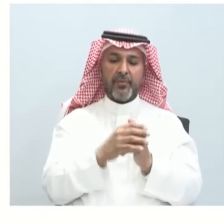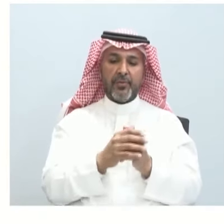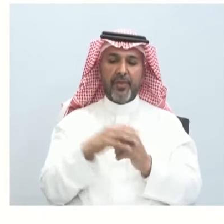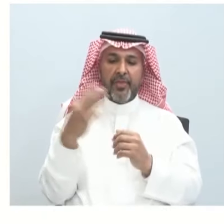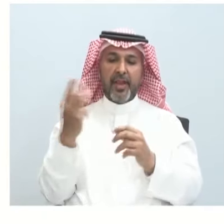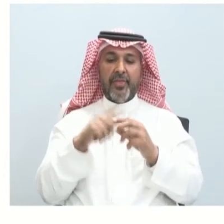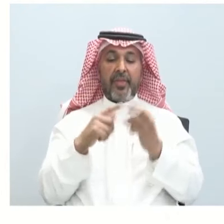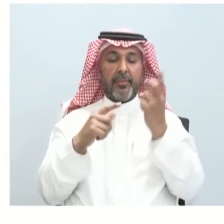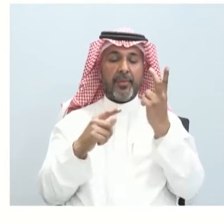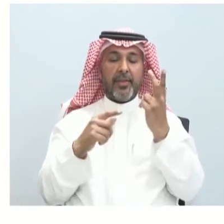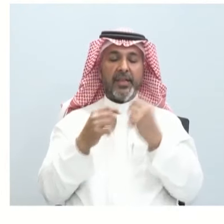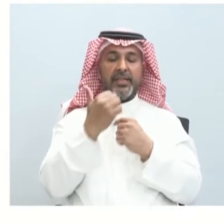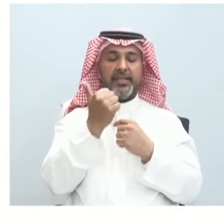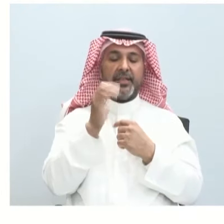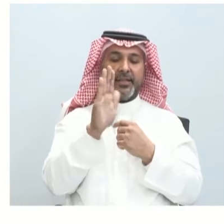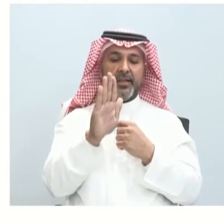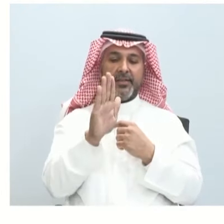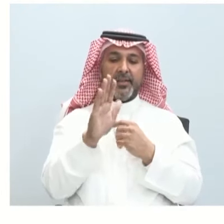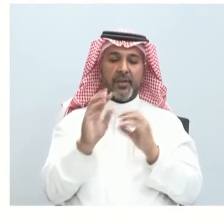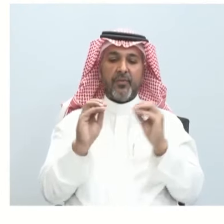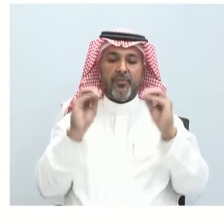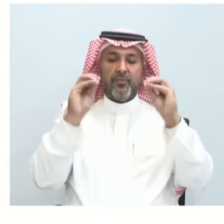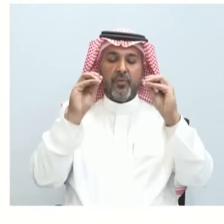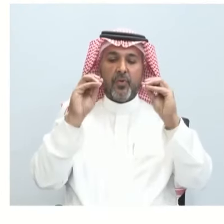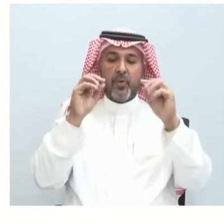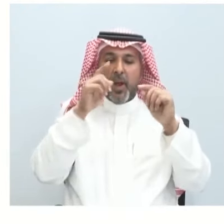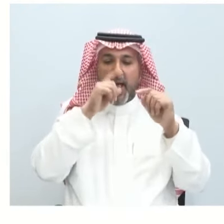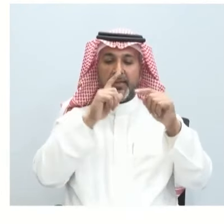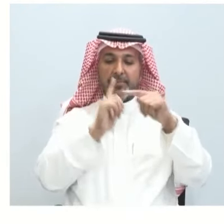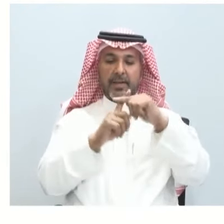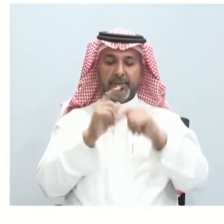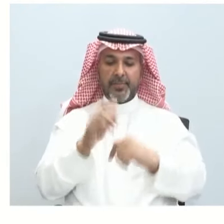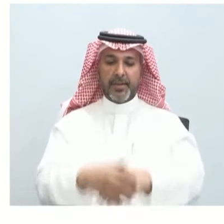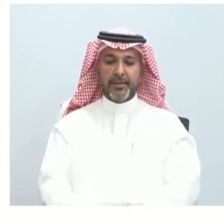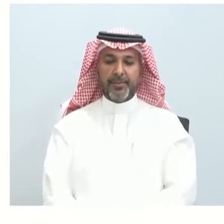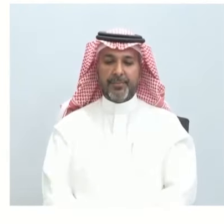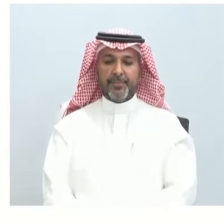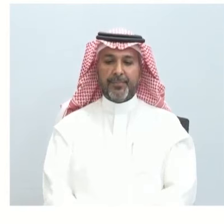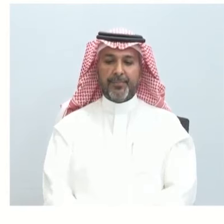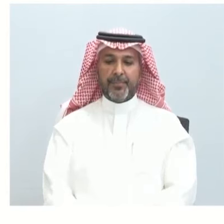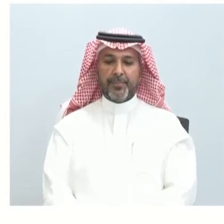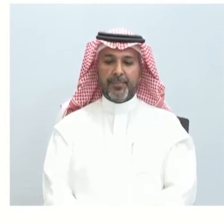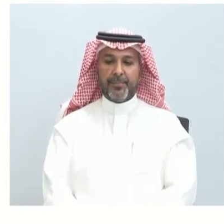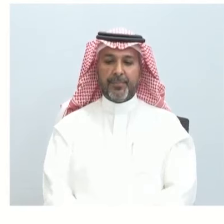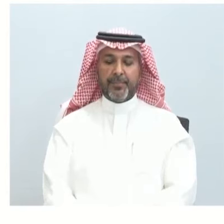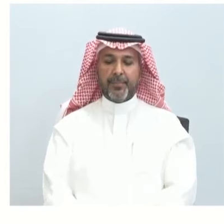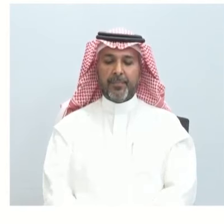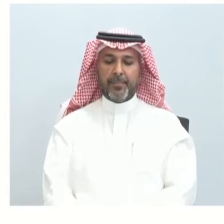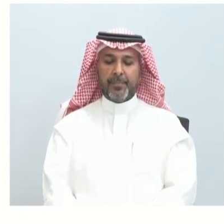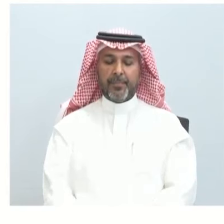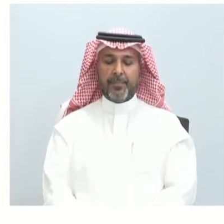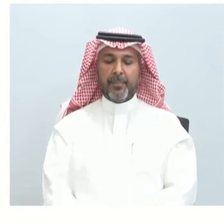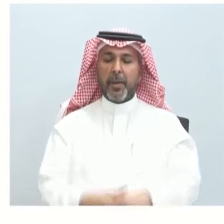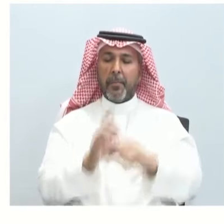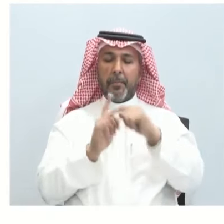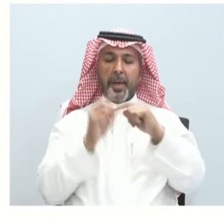ثلاثه ضرب اثنين سته سين اس نقوم بجمع الاسس انه لاحظ لانها عمليه الضرب تساوي 12